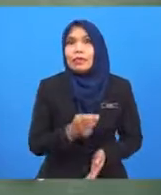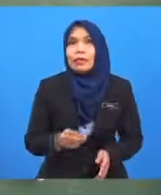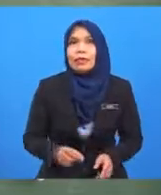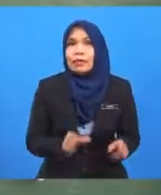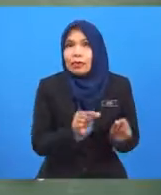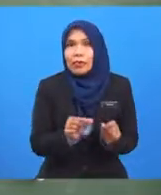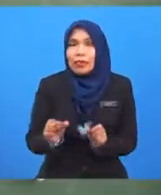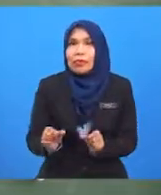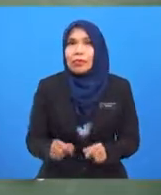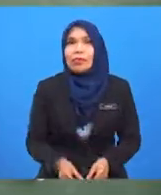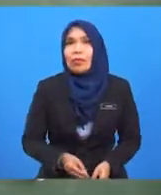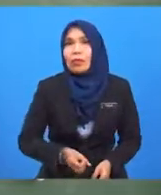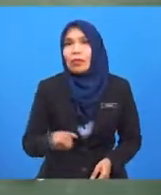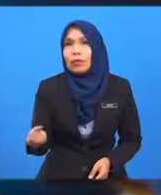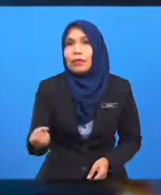mudah.